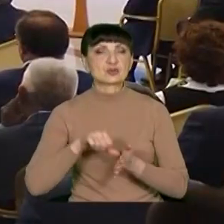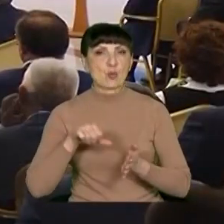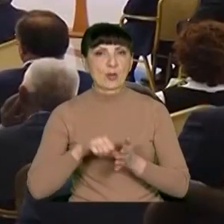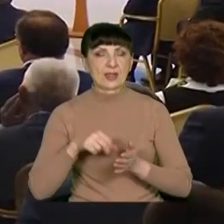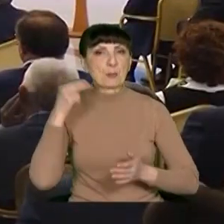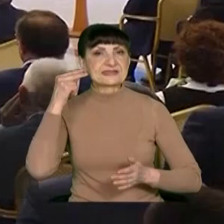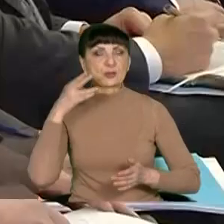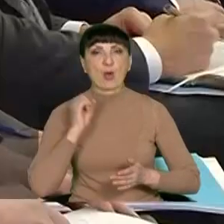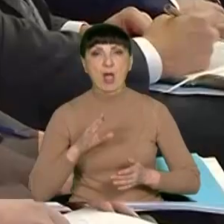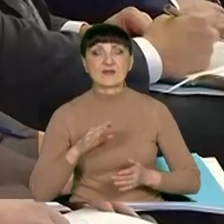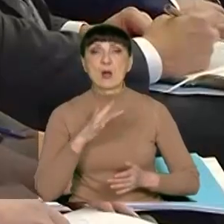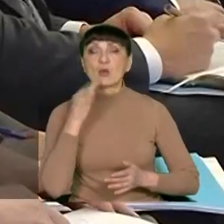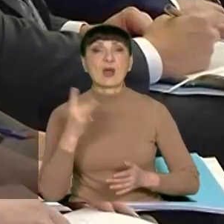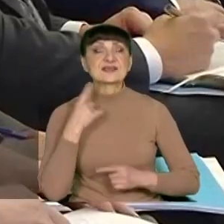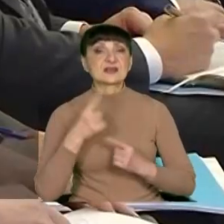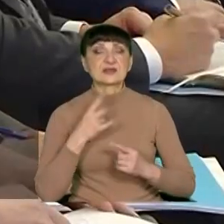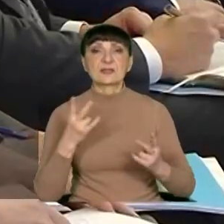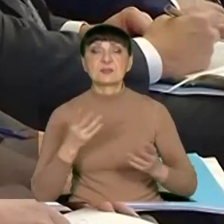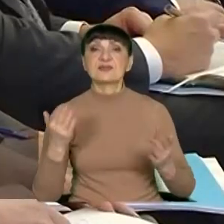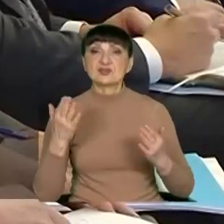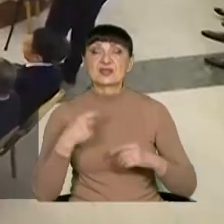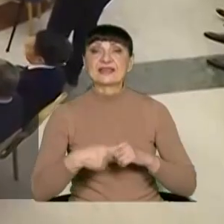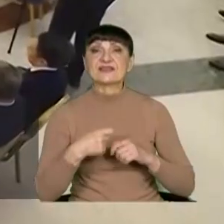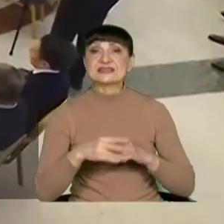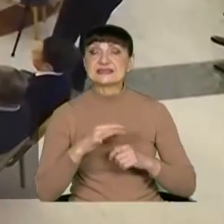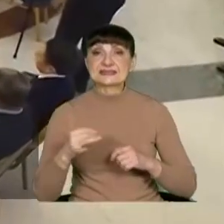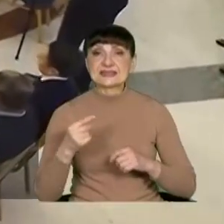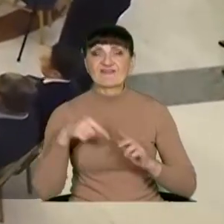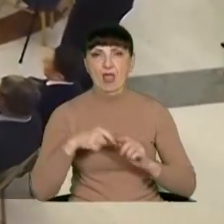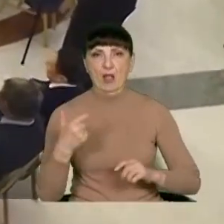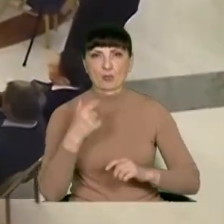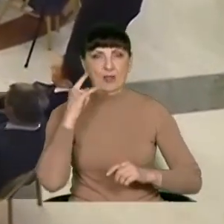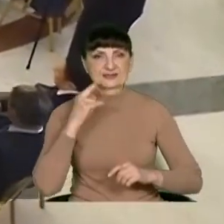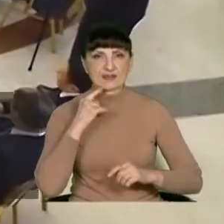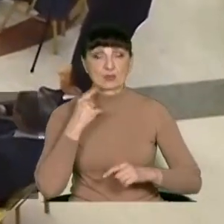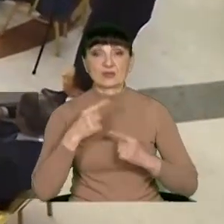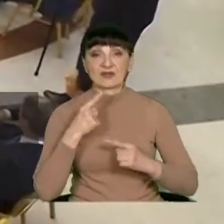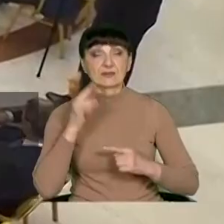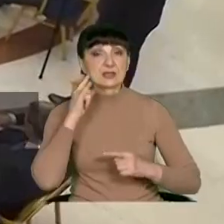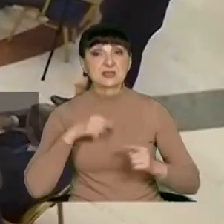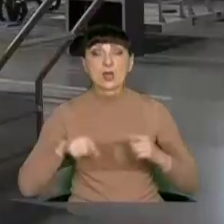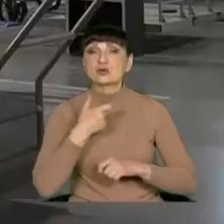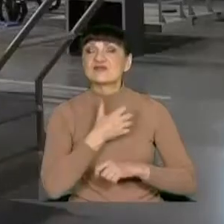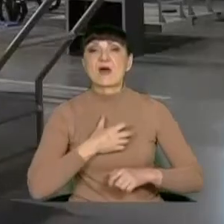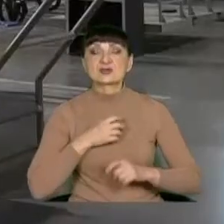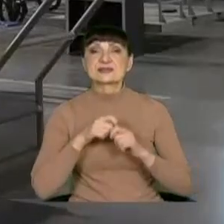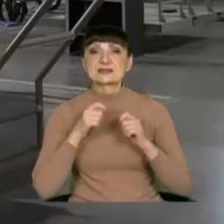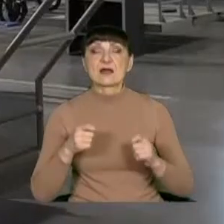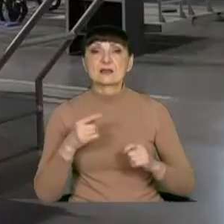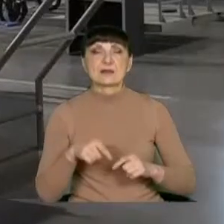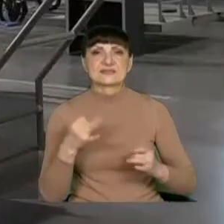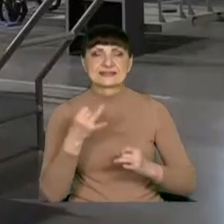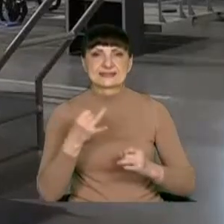Касым-Жомарт Токаев не раз говорил о необходимости привлечения инвестиций в экономику нашей страны. По его словам, в Казахстане очень важно создать